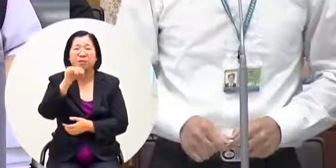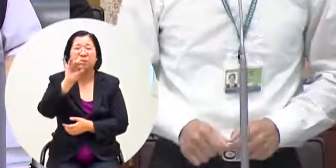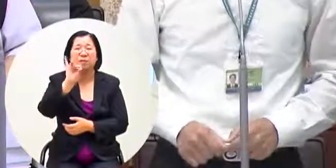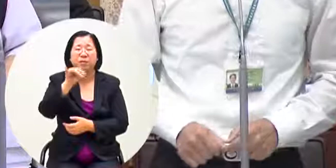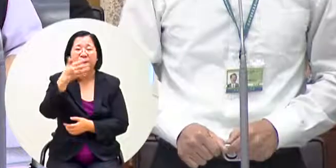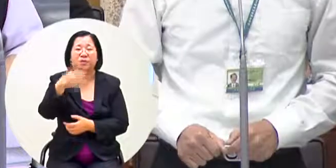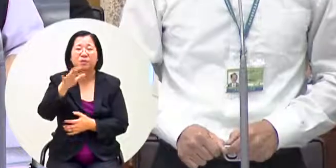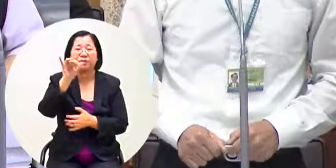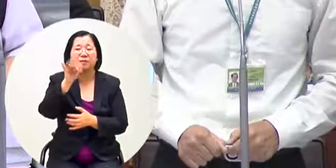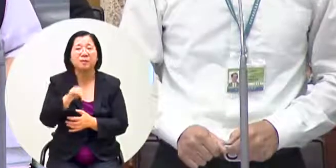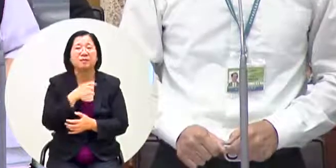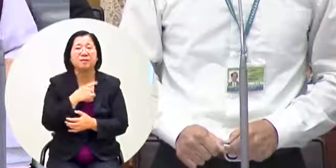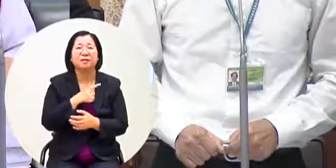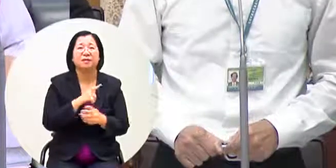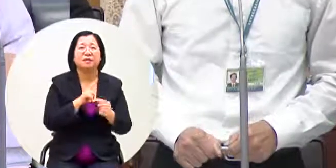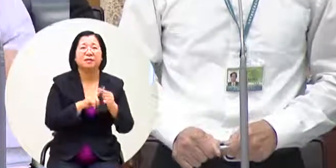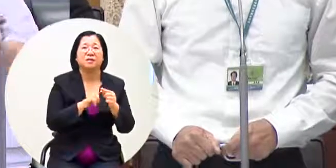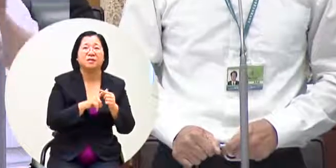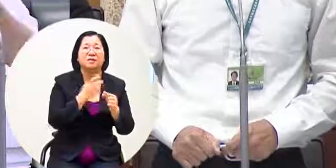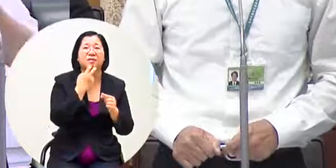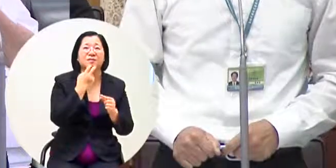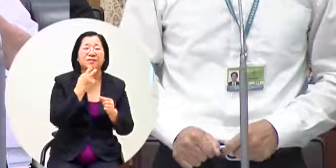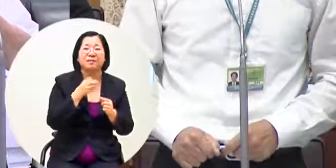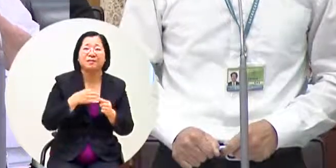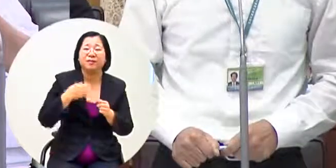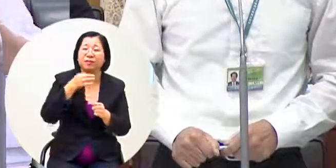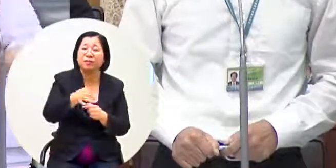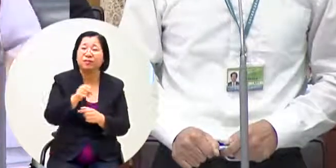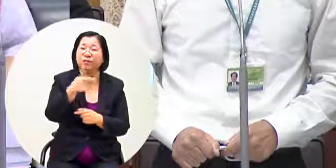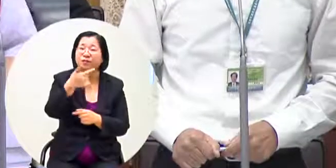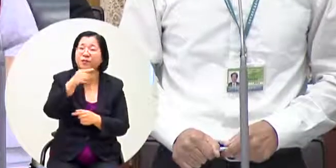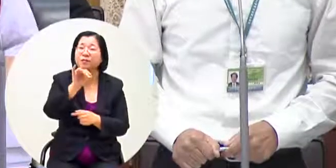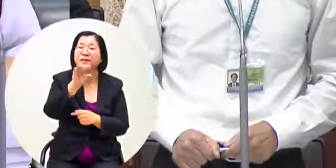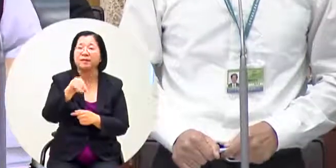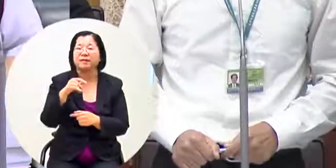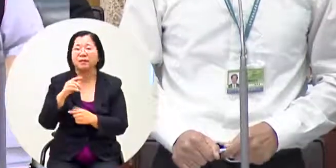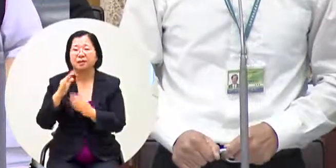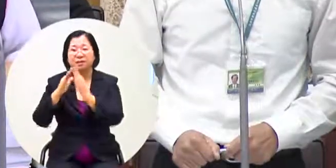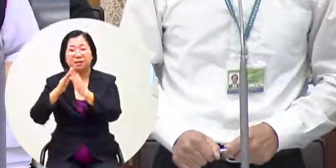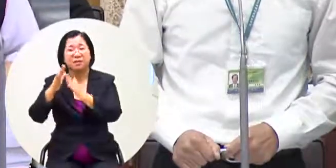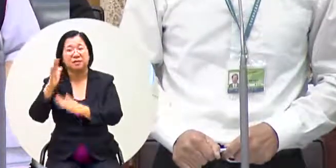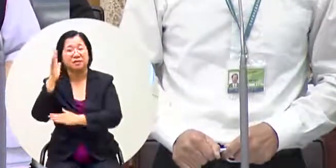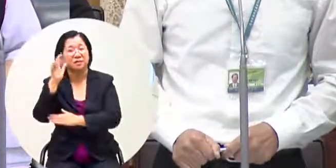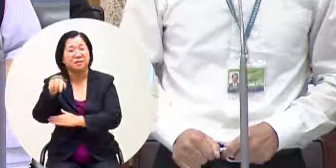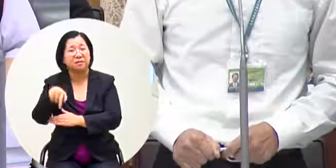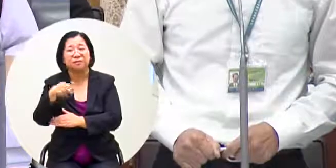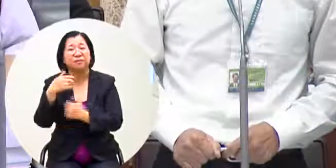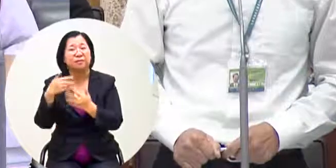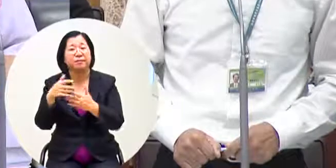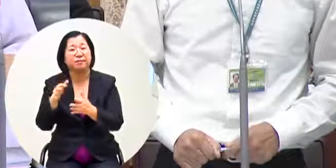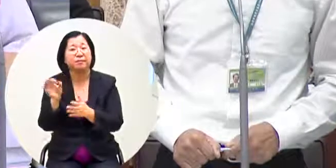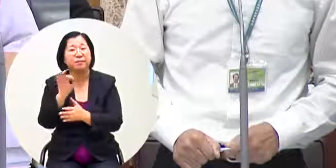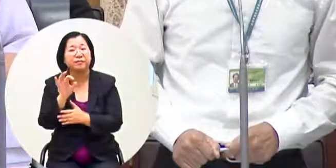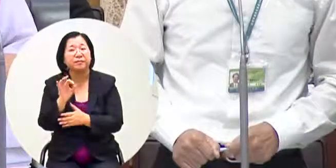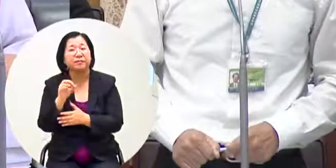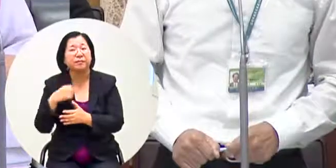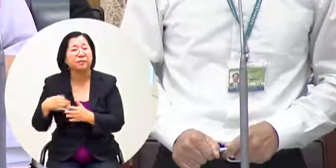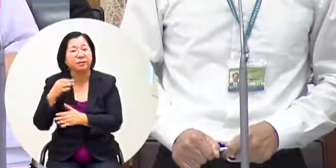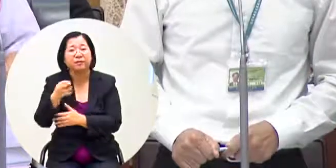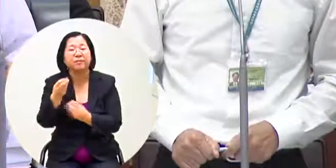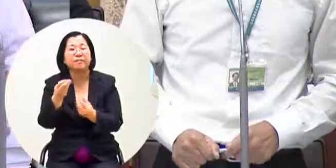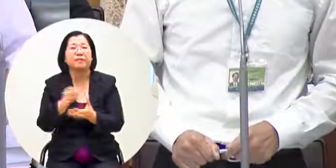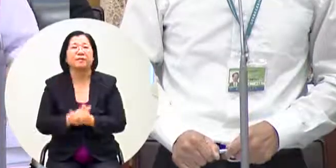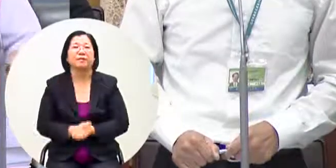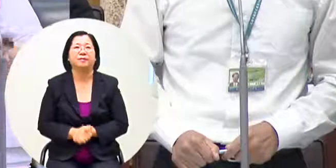府是无出钱的， 全部拢无出钱。 是是。哦， 啊，咱无出钱啦吼，咱听地方遐济诶，这个民众诶，这个看法想